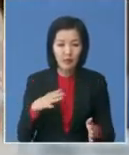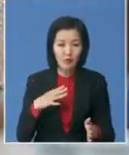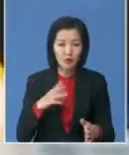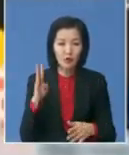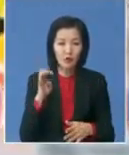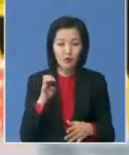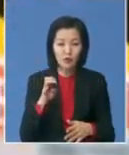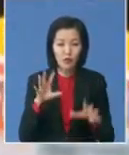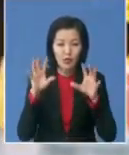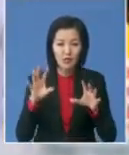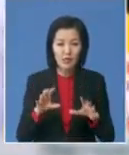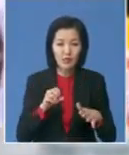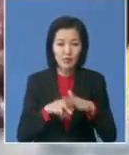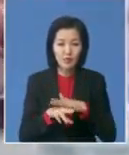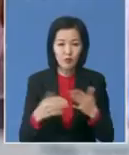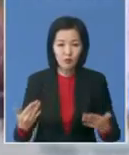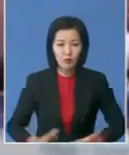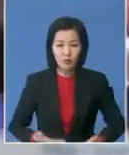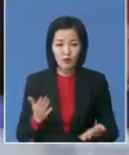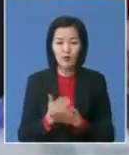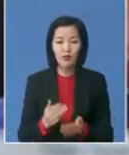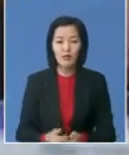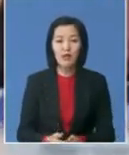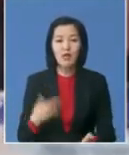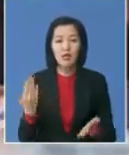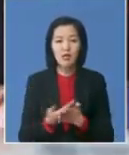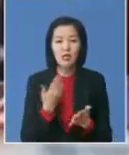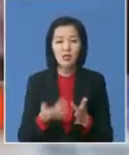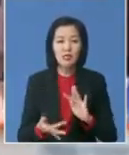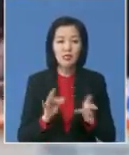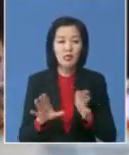400-ден астам заңсыз босқын паналап отыр. Жаһан жаңалықтарын ғаламтор